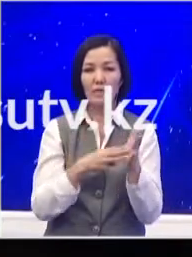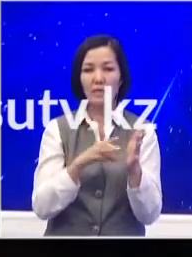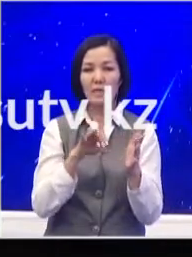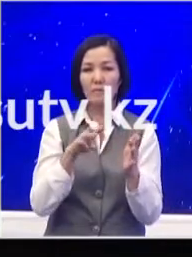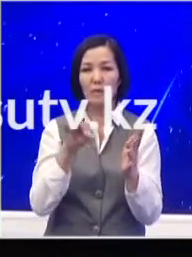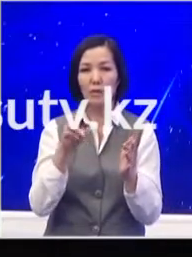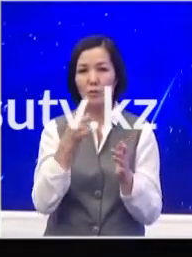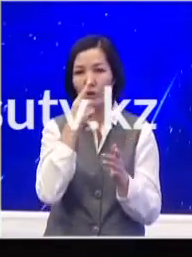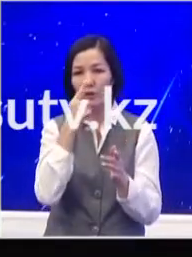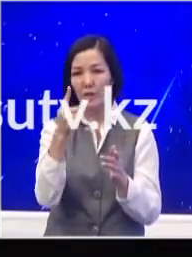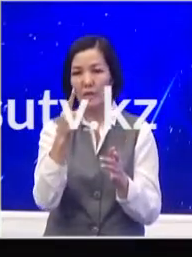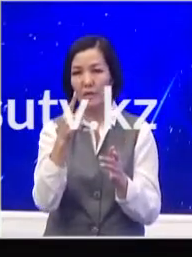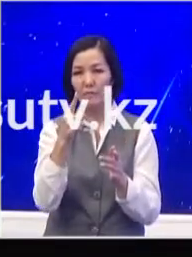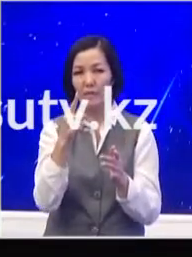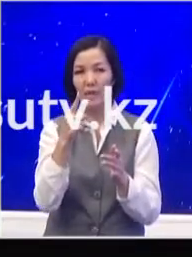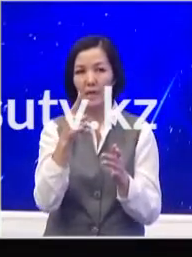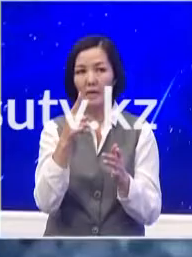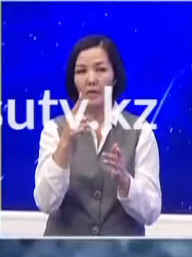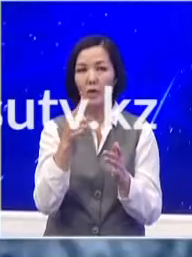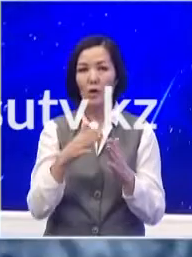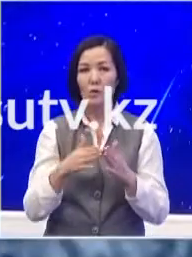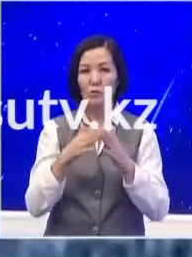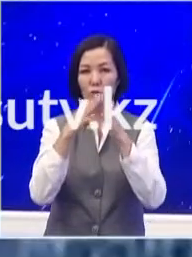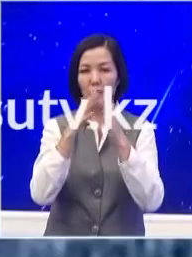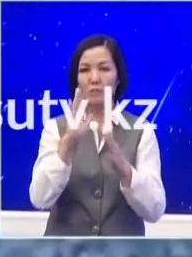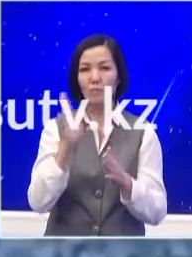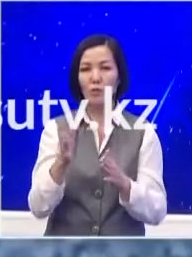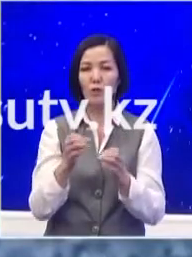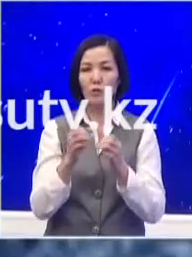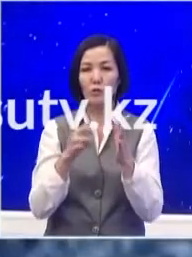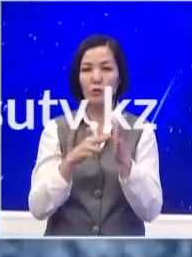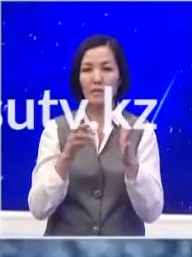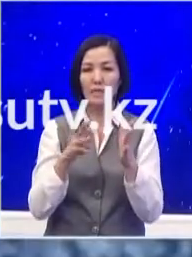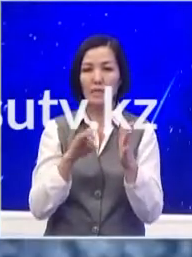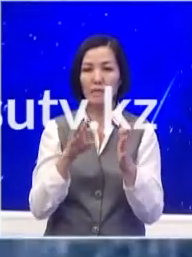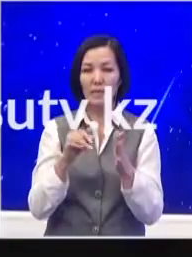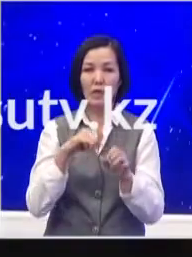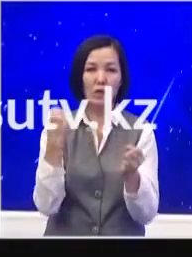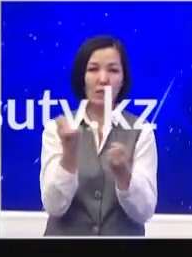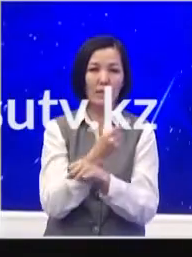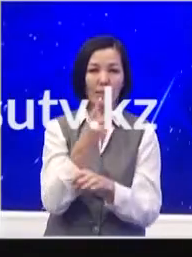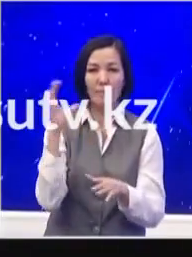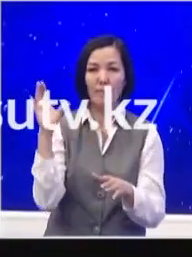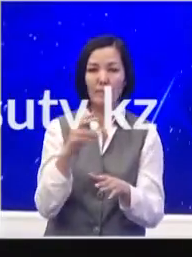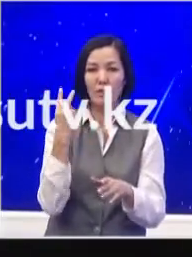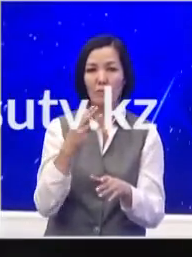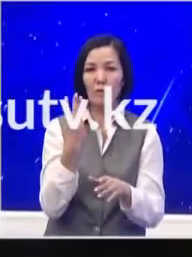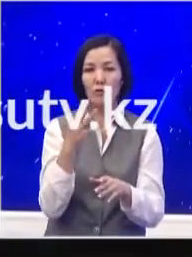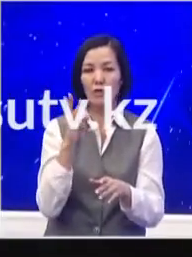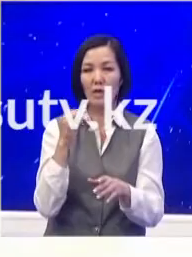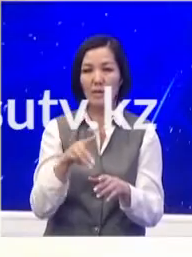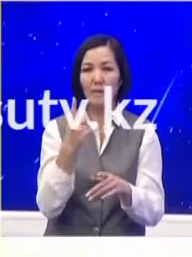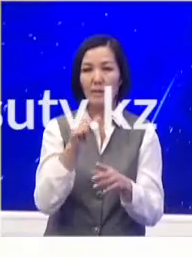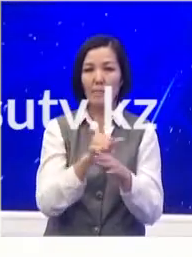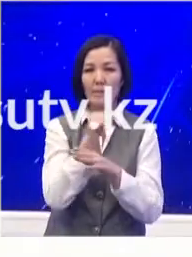шақырым қашықтықта ұшады. Ғарыш денесінің ұзындығы 118 метр шамасында. Жылдамдығы секундына 23 шақырым, ал